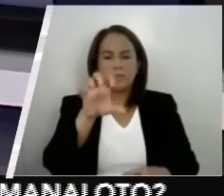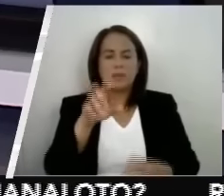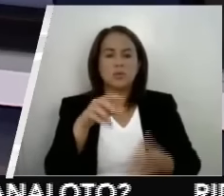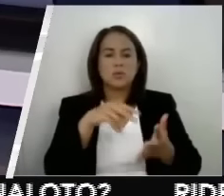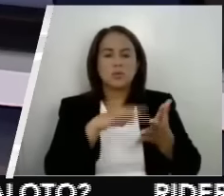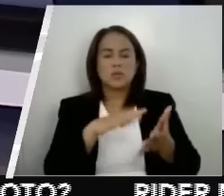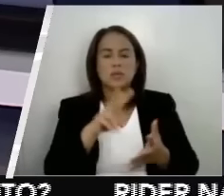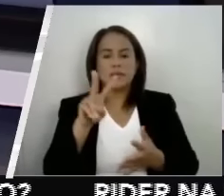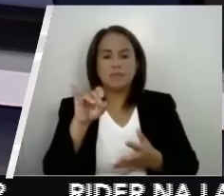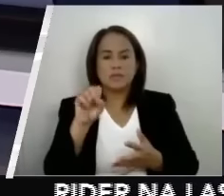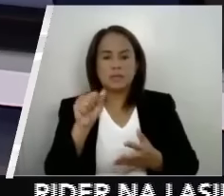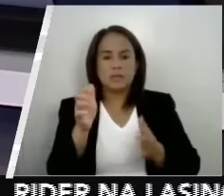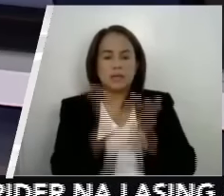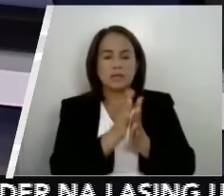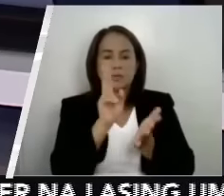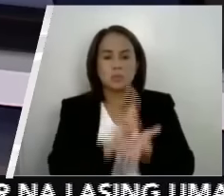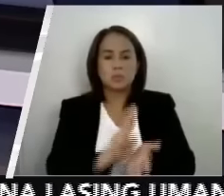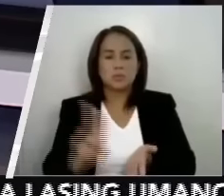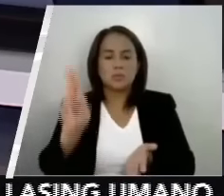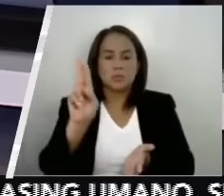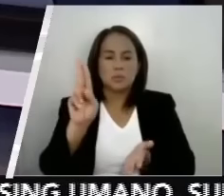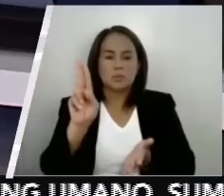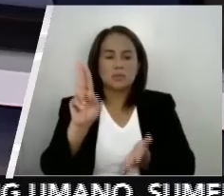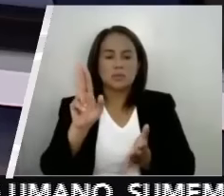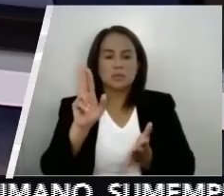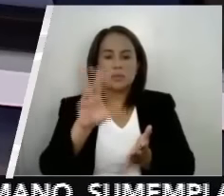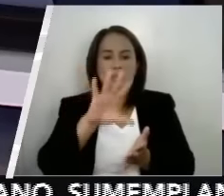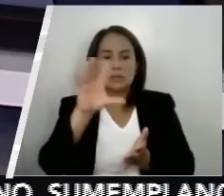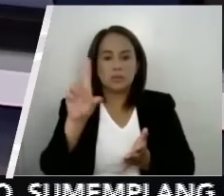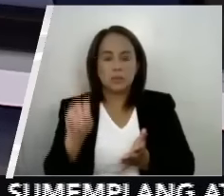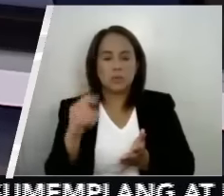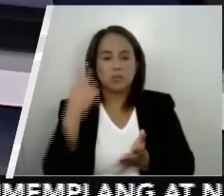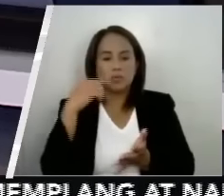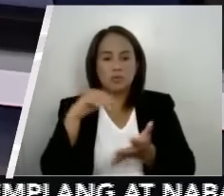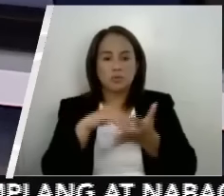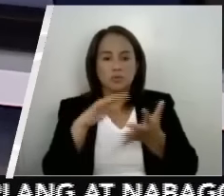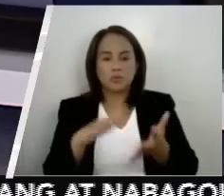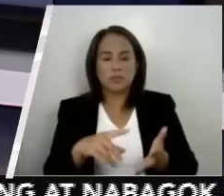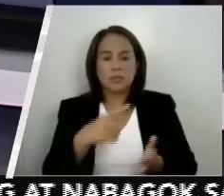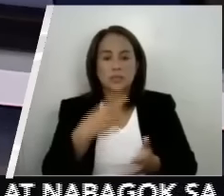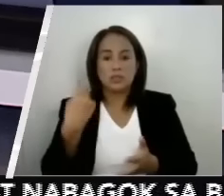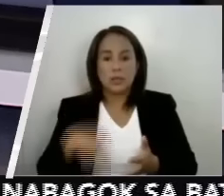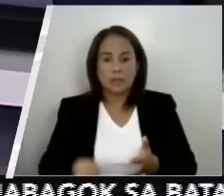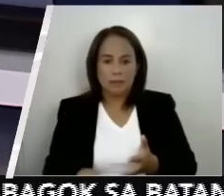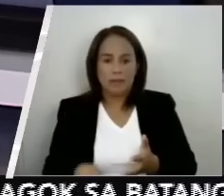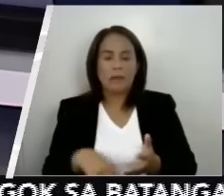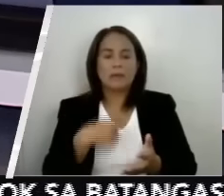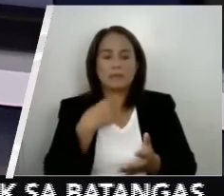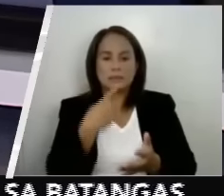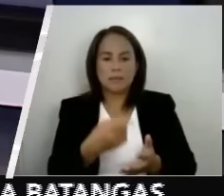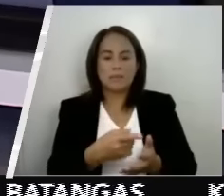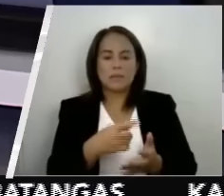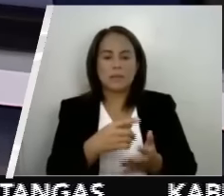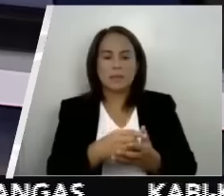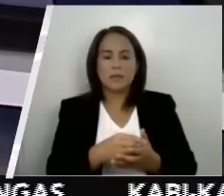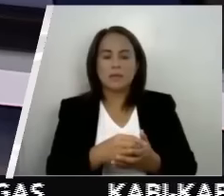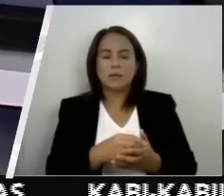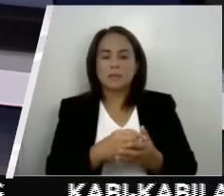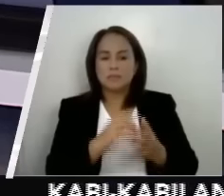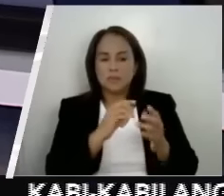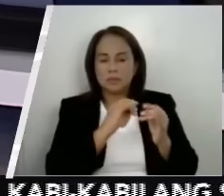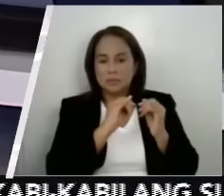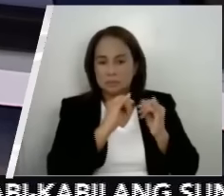ng isang universidad sa Cagayan para sa mga estudyanteng Chino ayon sa Bureau of Immigration. Pero ayon sa universidad, wala